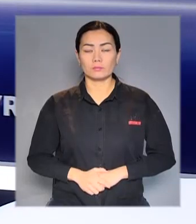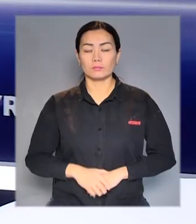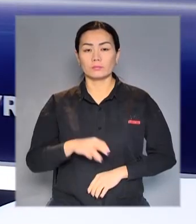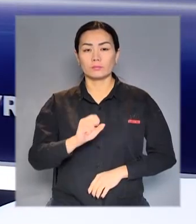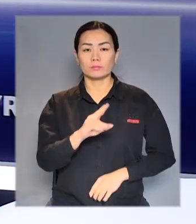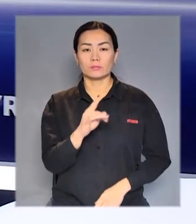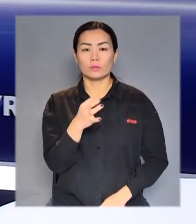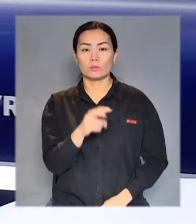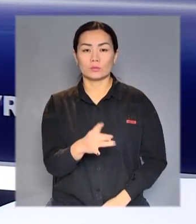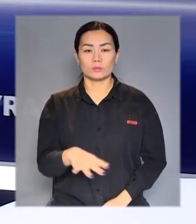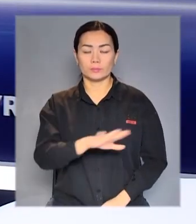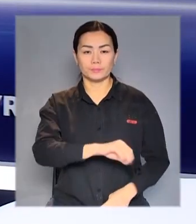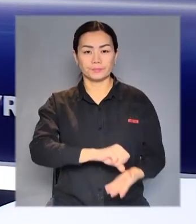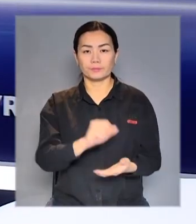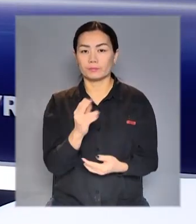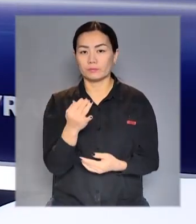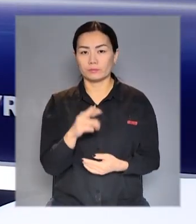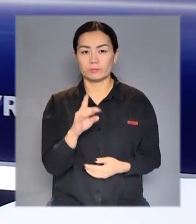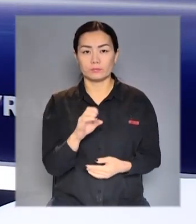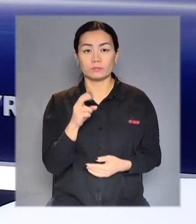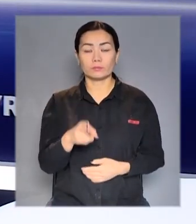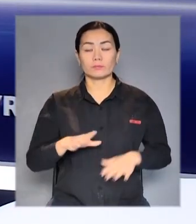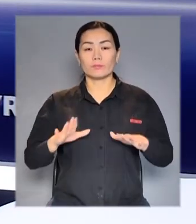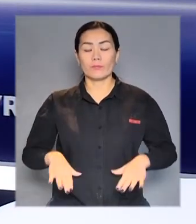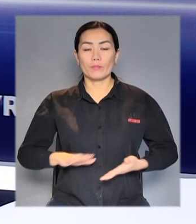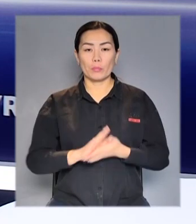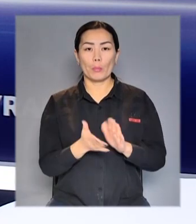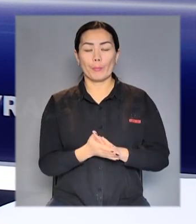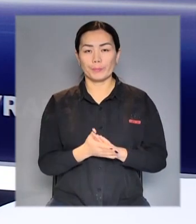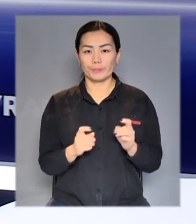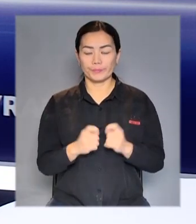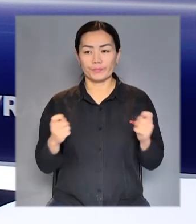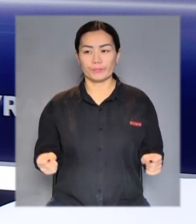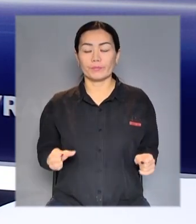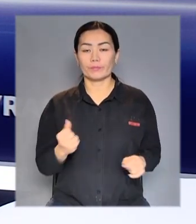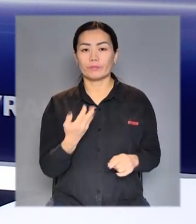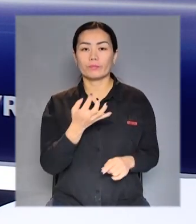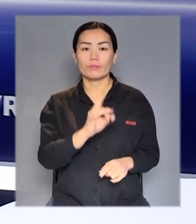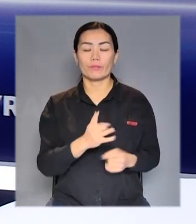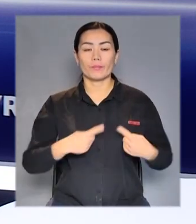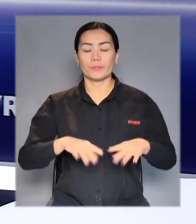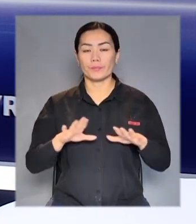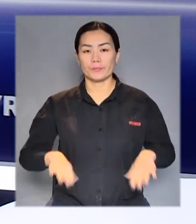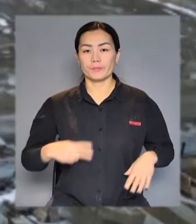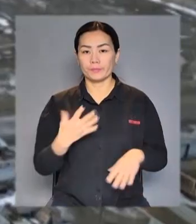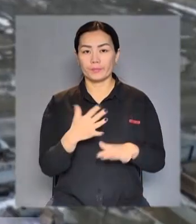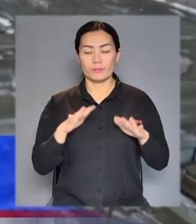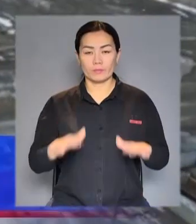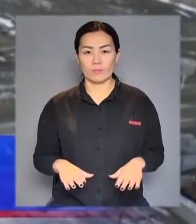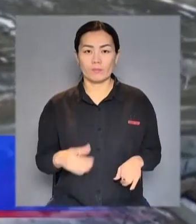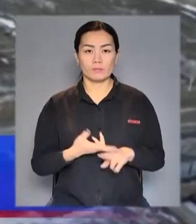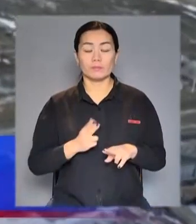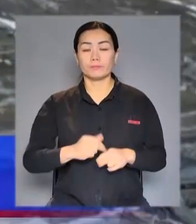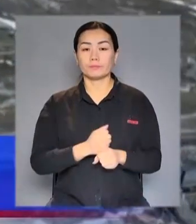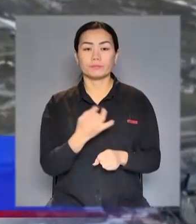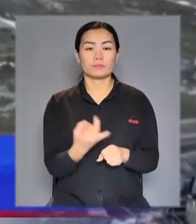В селе Талдыкуль Махамбетского района с участием акима области Серика Шапкенова состоялось открытие фельдшерского акушерского пункта на 25 мест. Этот